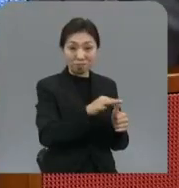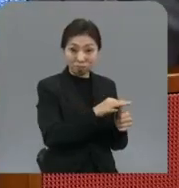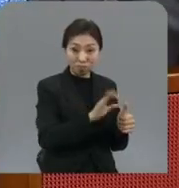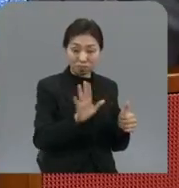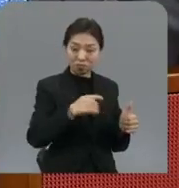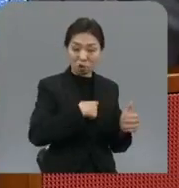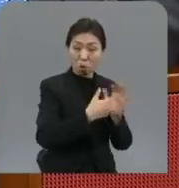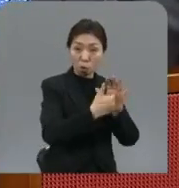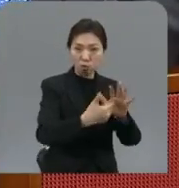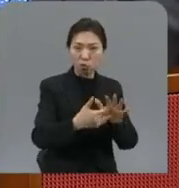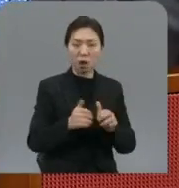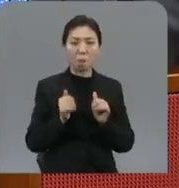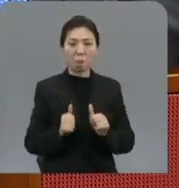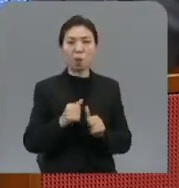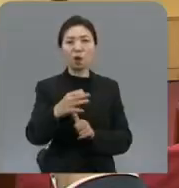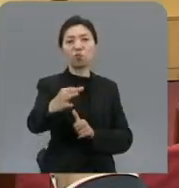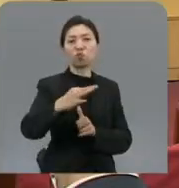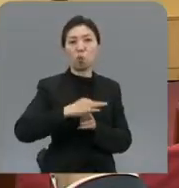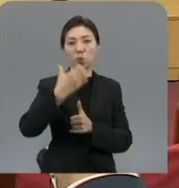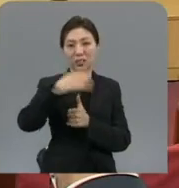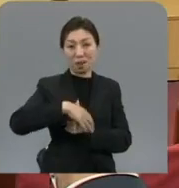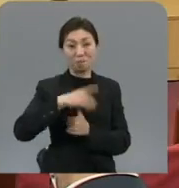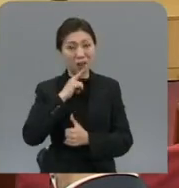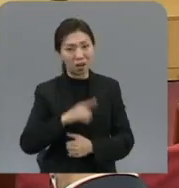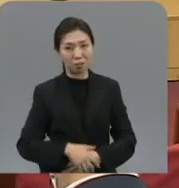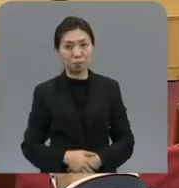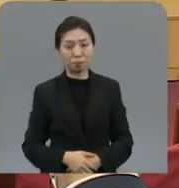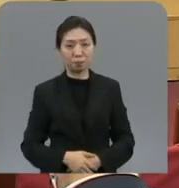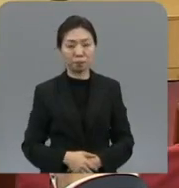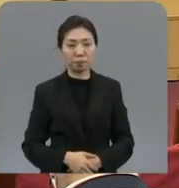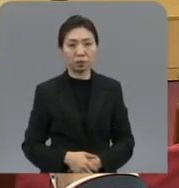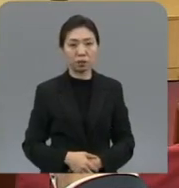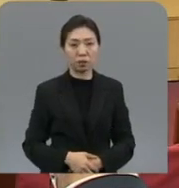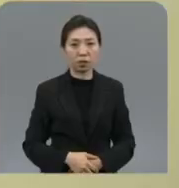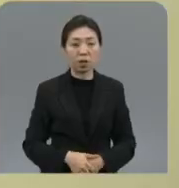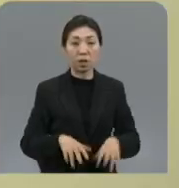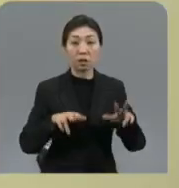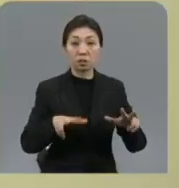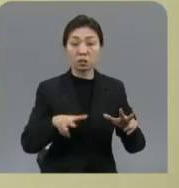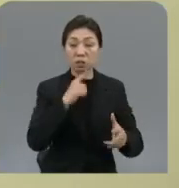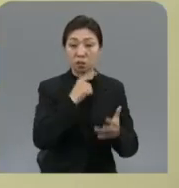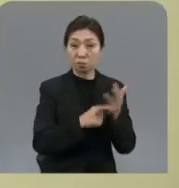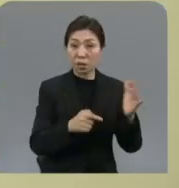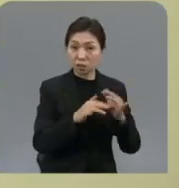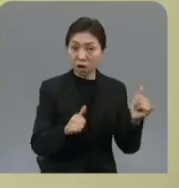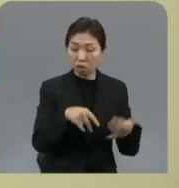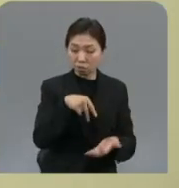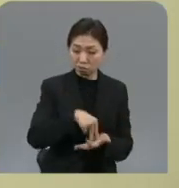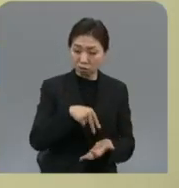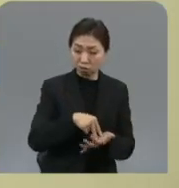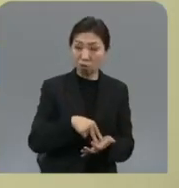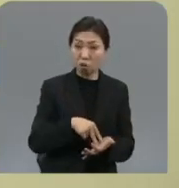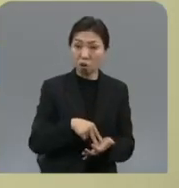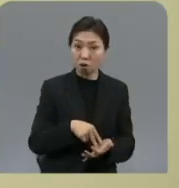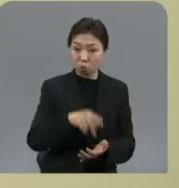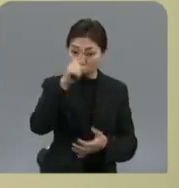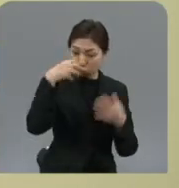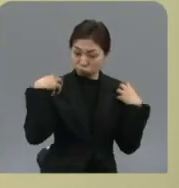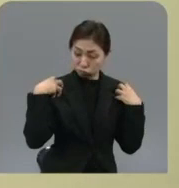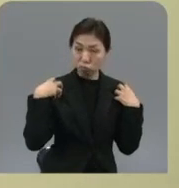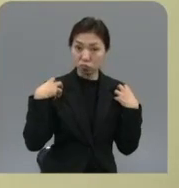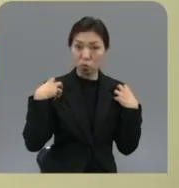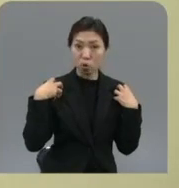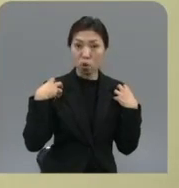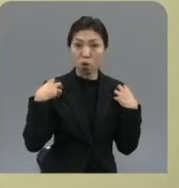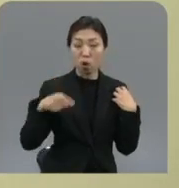la monétisation des brevets des marques que les deux entreprises possèdent en Corée du Sud cela dit le gouvernement de Séoul veut mettre fin